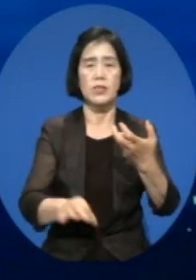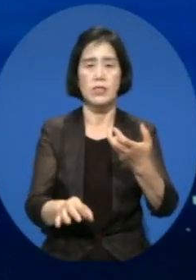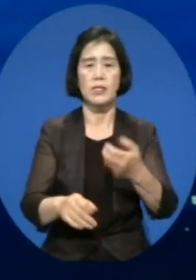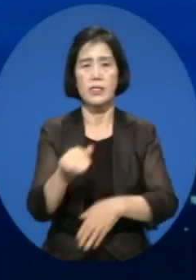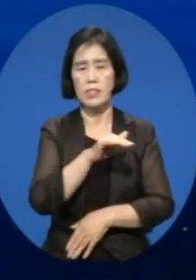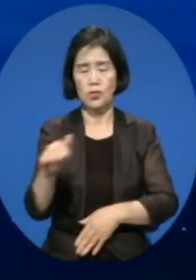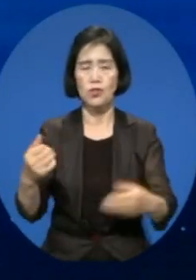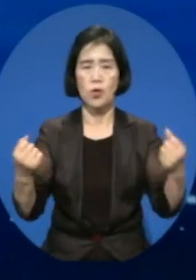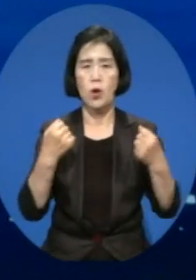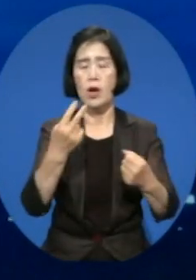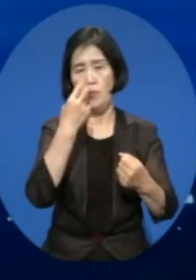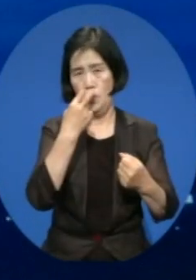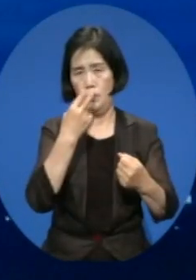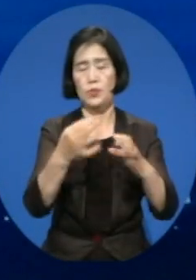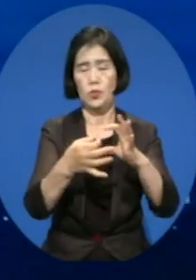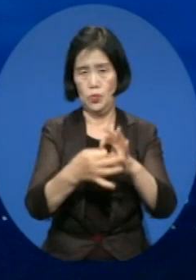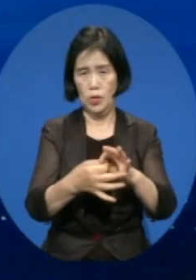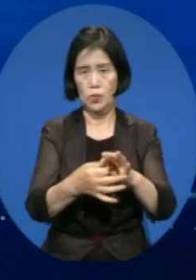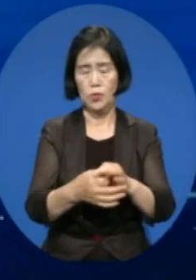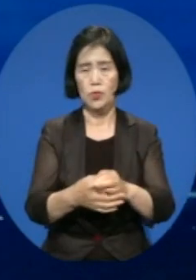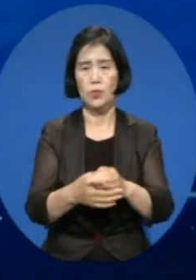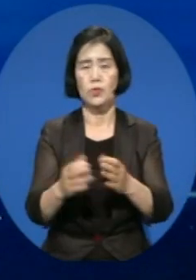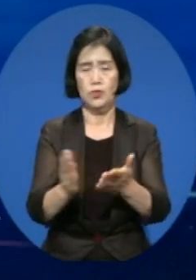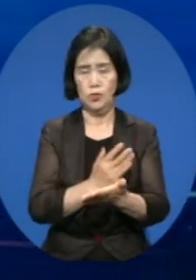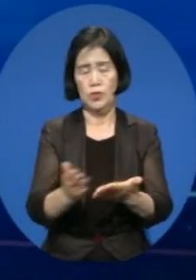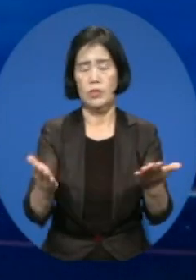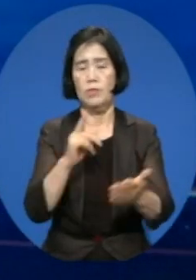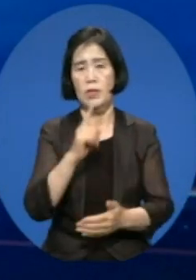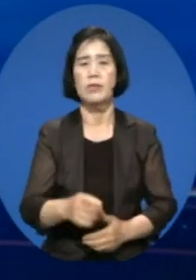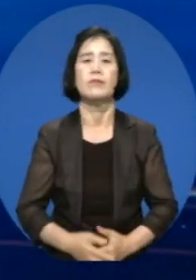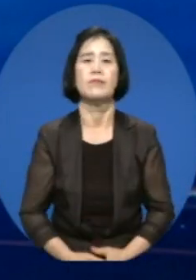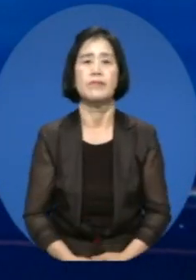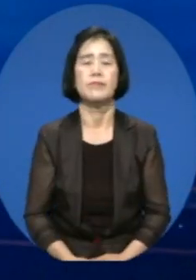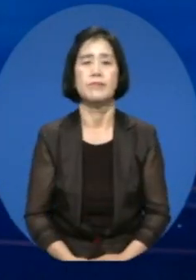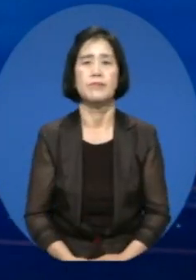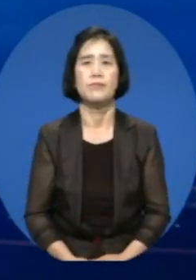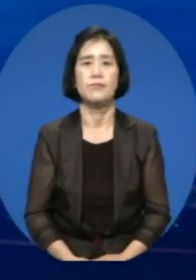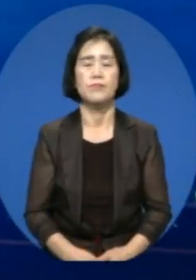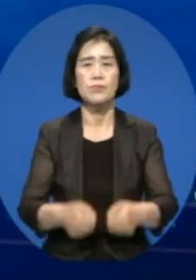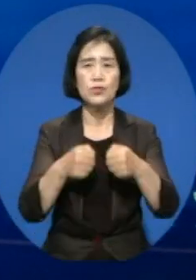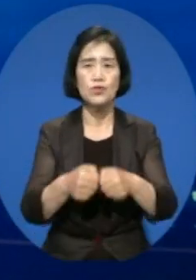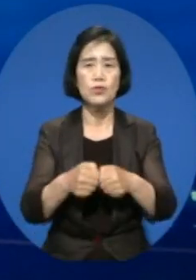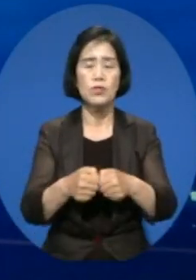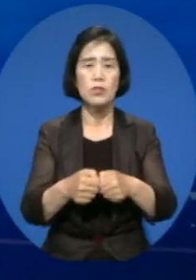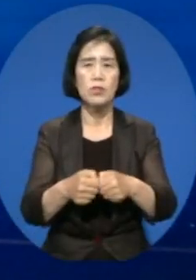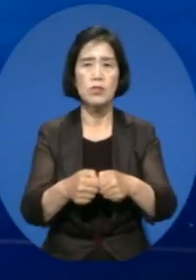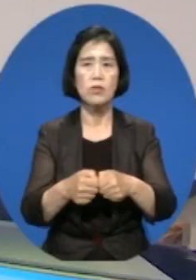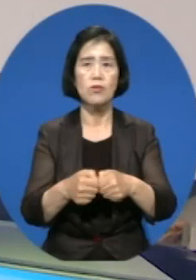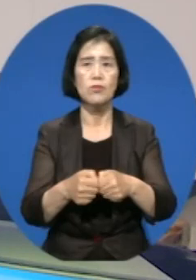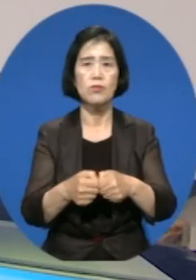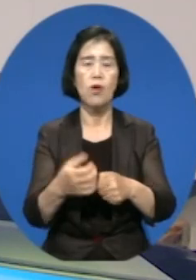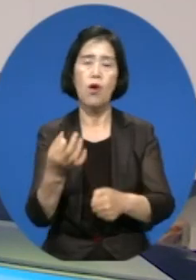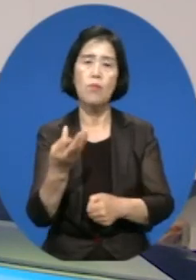기준은 건강보험료를 삼아서 이것을 나누겠다라고 얘기를 하고 있는데 그럼 구체적으로